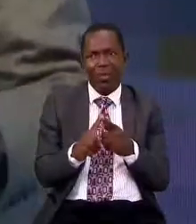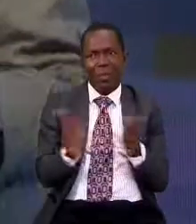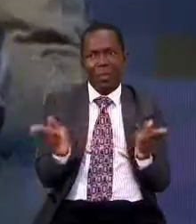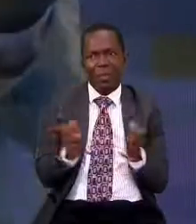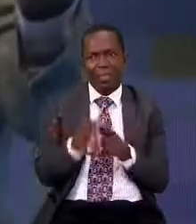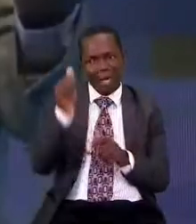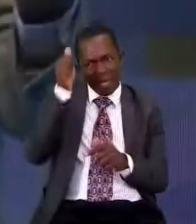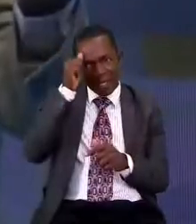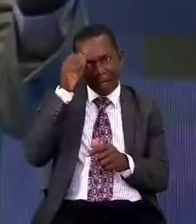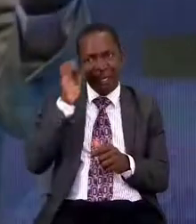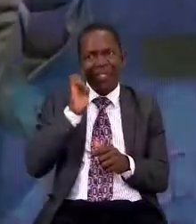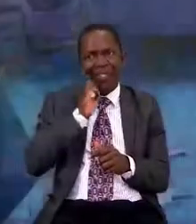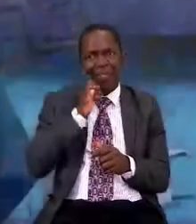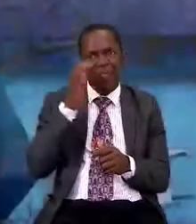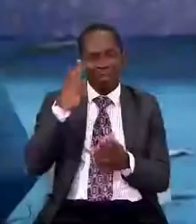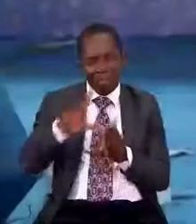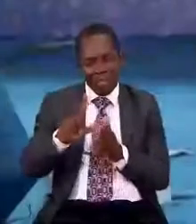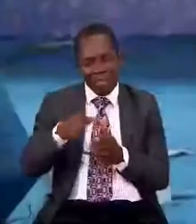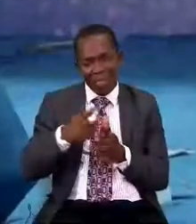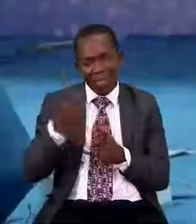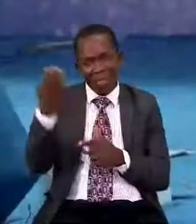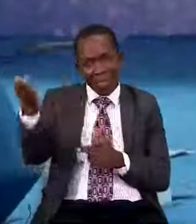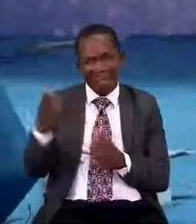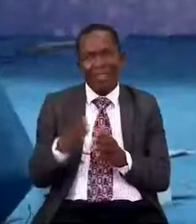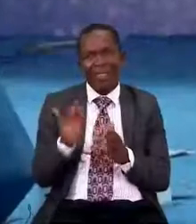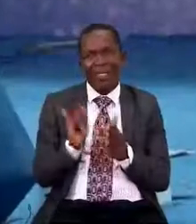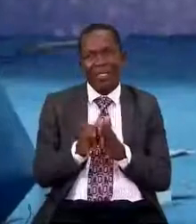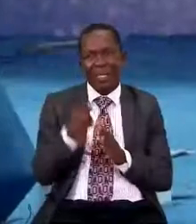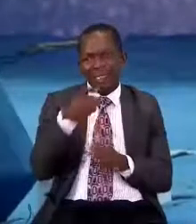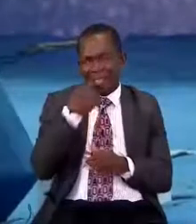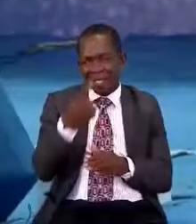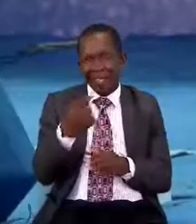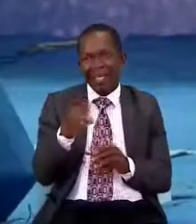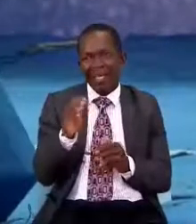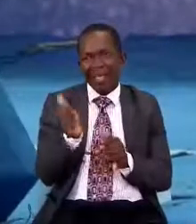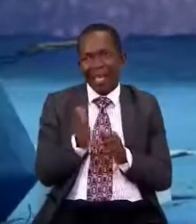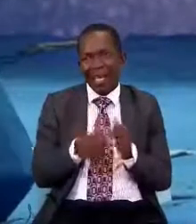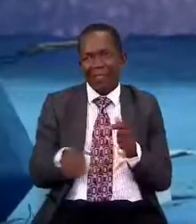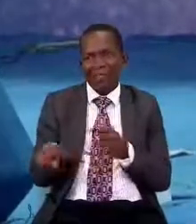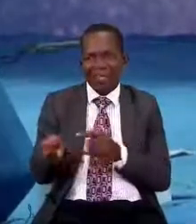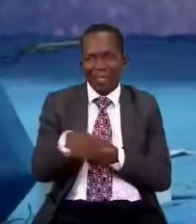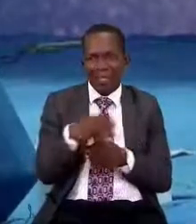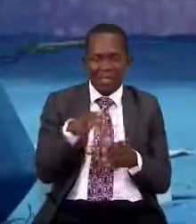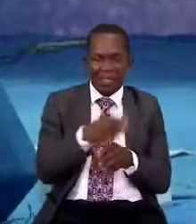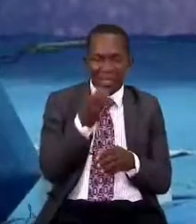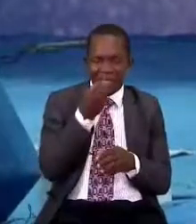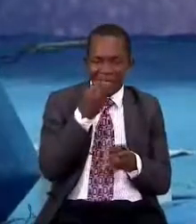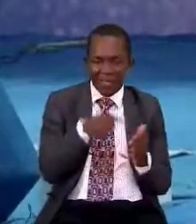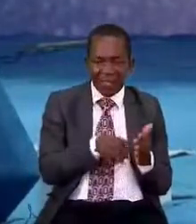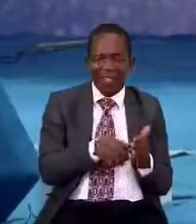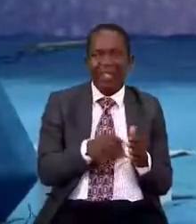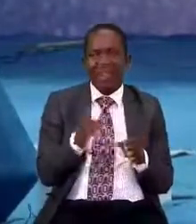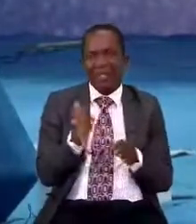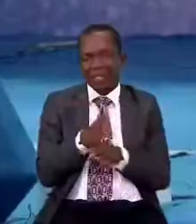Touche ceci, prends ceci, et puis, ils ont perdu la gloire de Dieu. Ce vieux